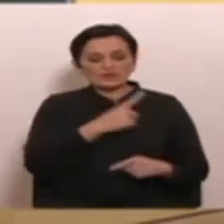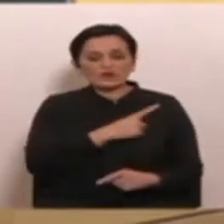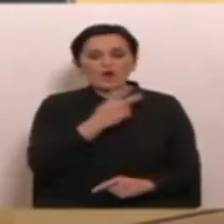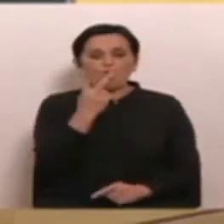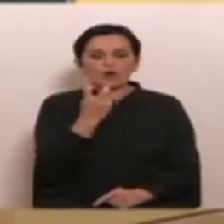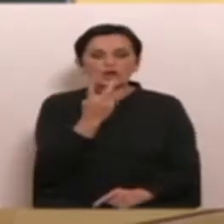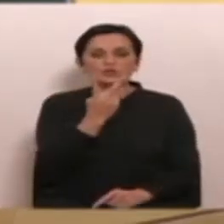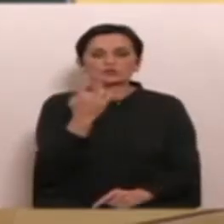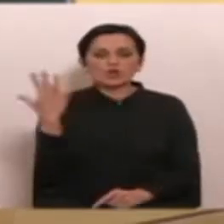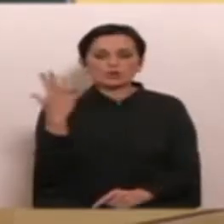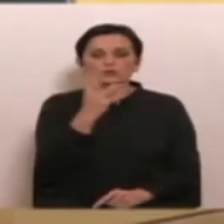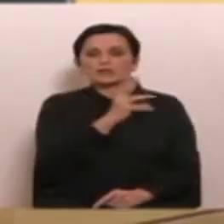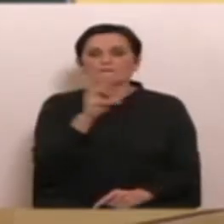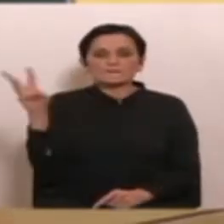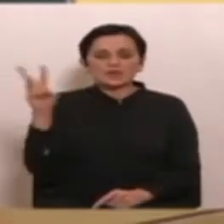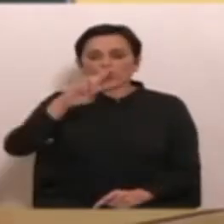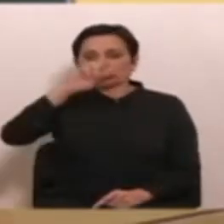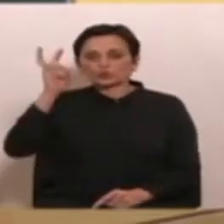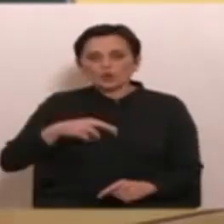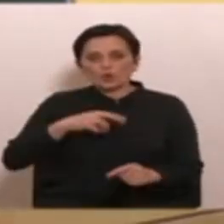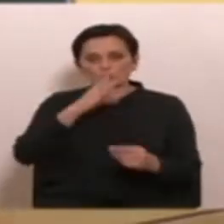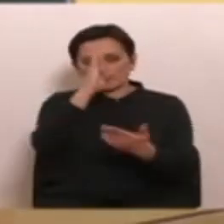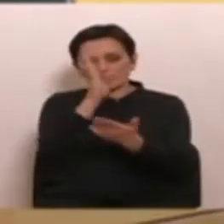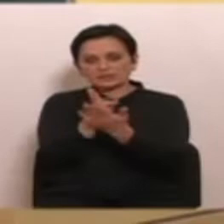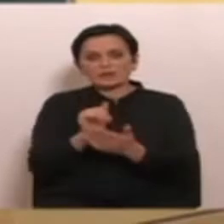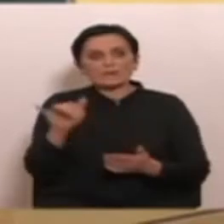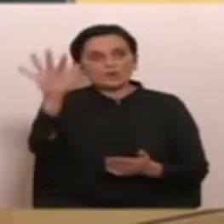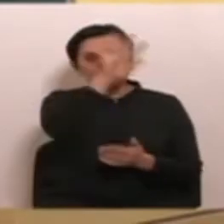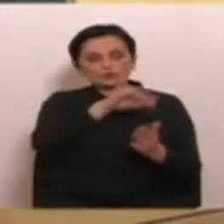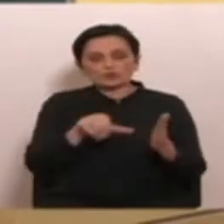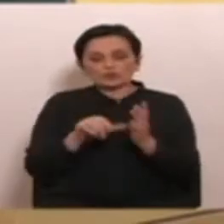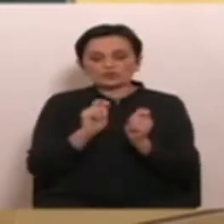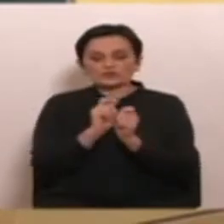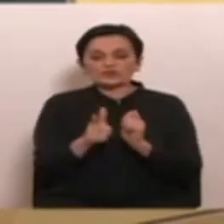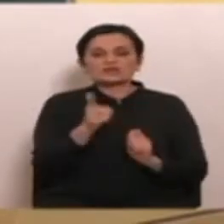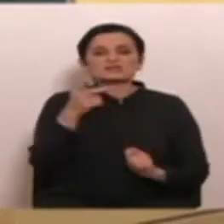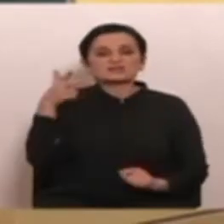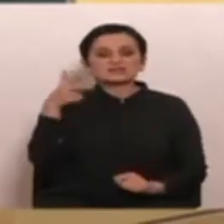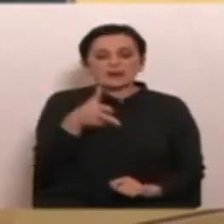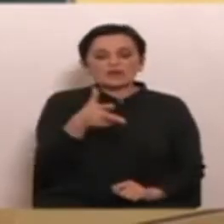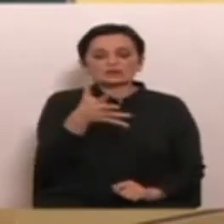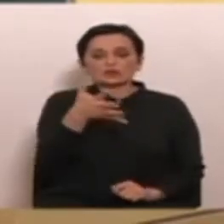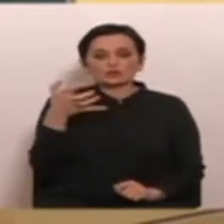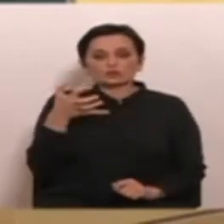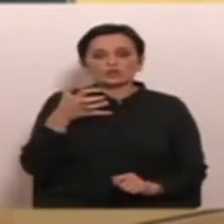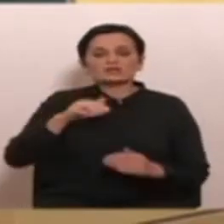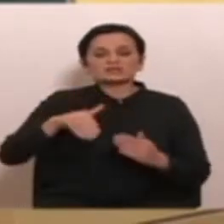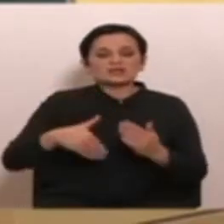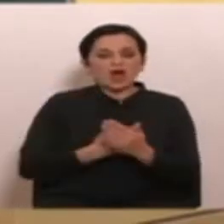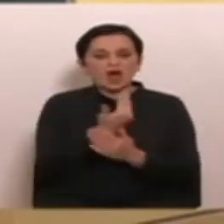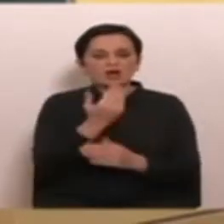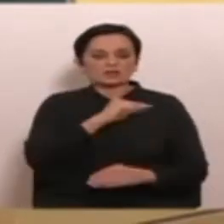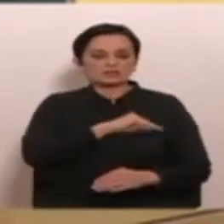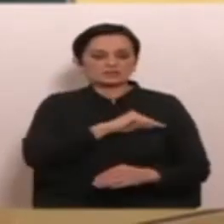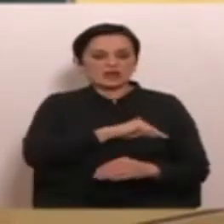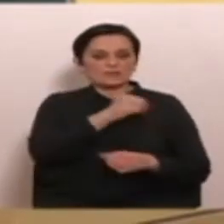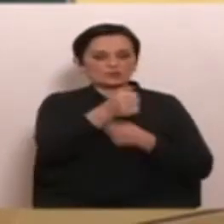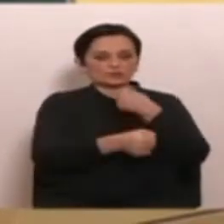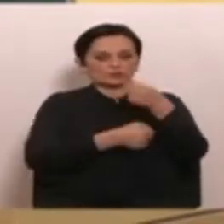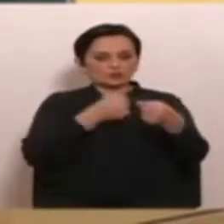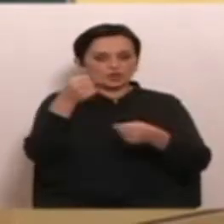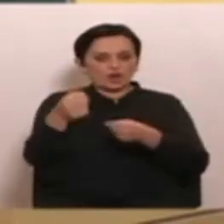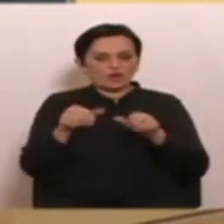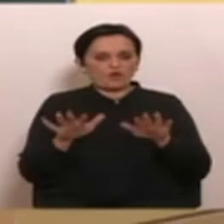დოლარის პირდაპირ უცხოურ ინვესტიციას და რაც თავარია 3500 ახალ სამუშაო ადგილს ყველაზე